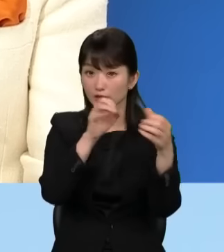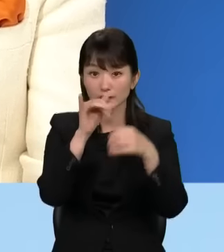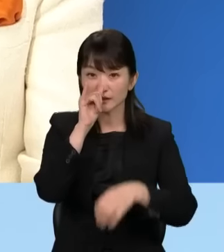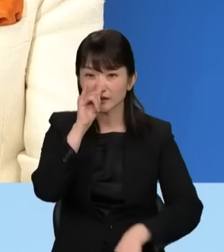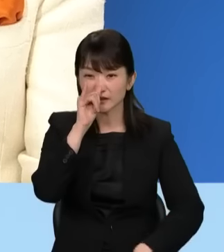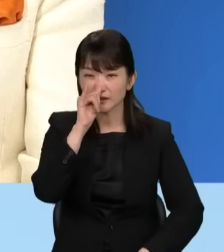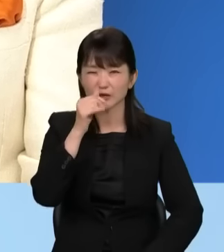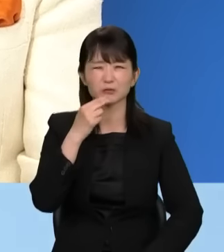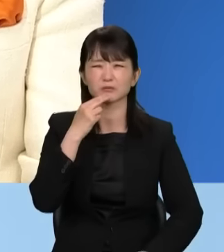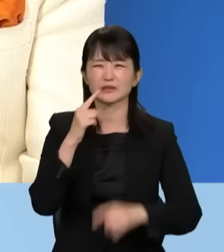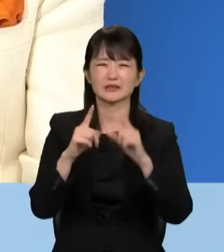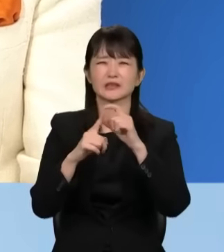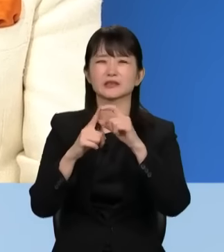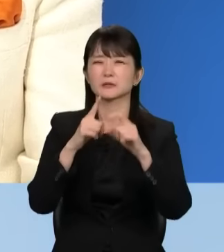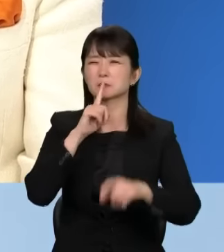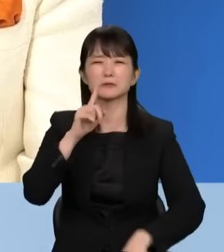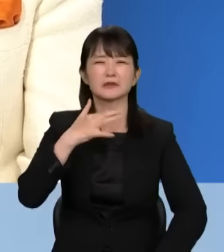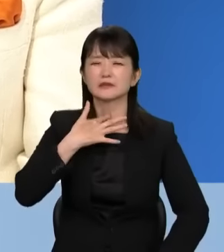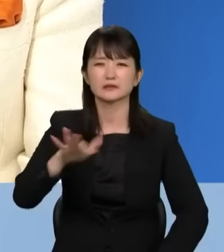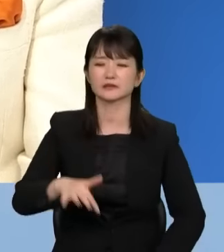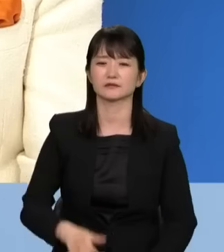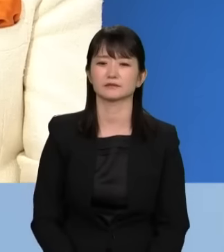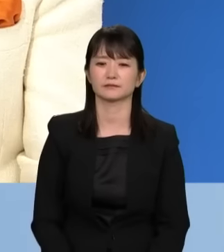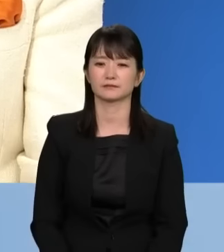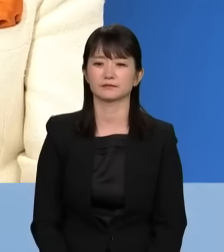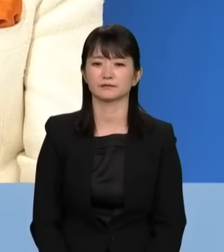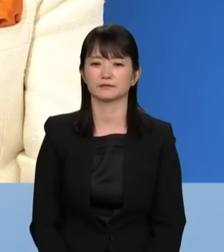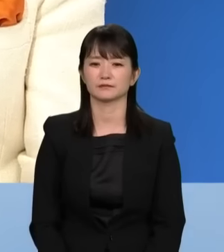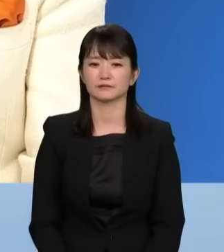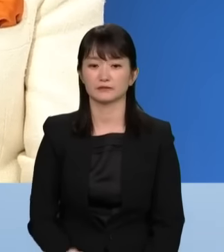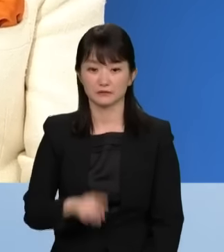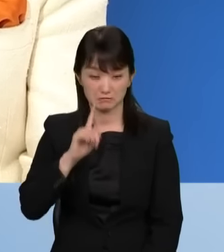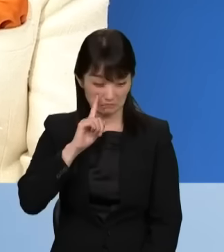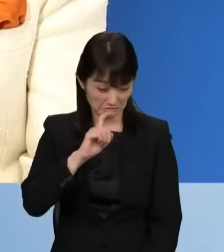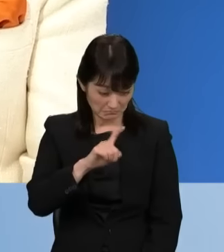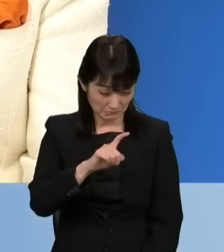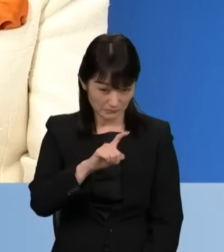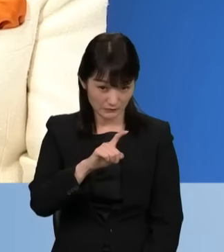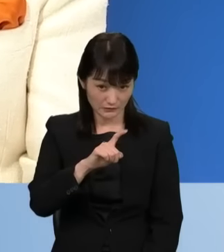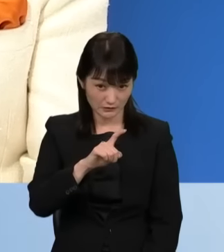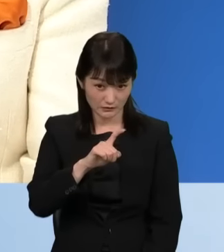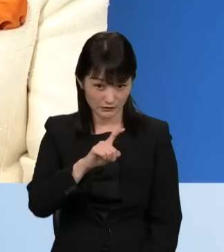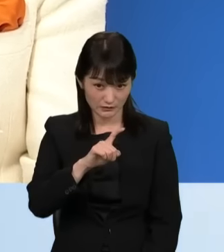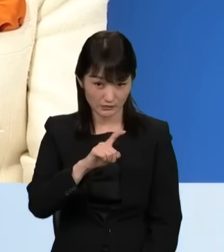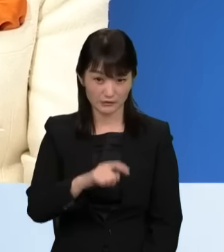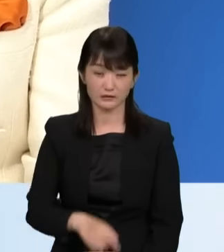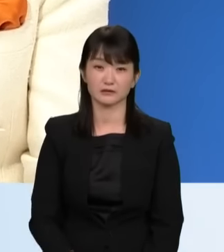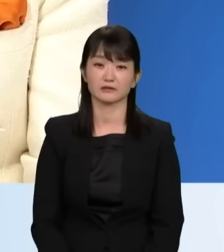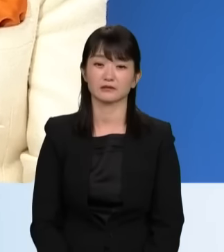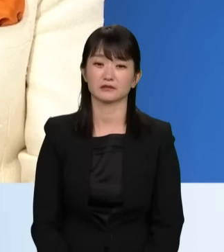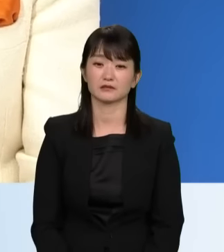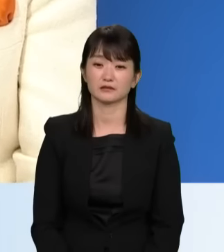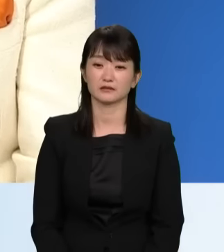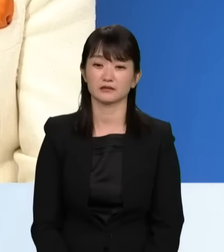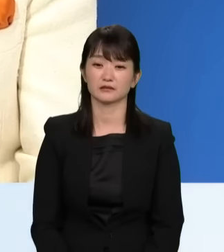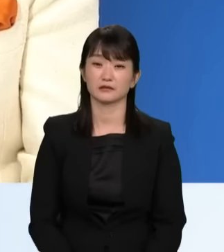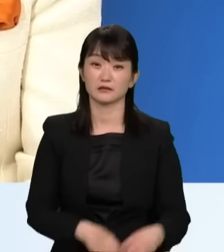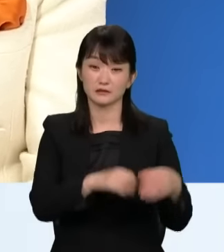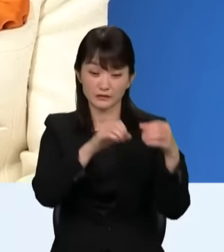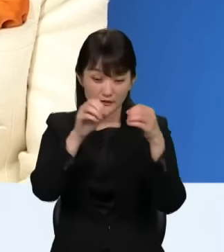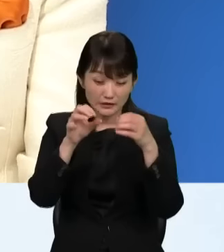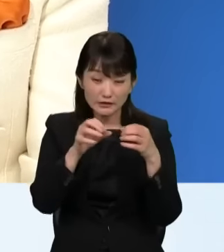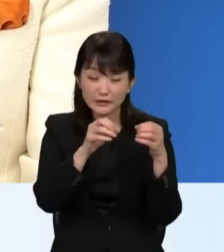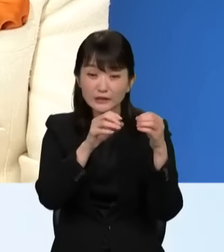그런 단어들을 직접적으로 얘기하지는 않았습니다 뭐 의혹에 대한 얘기를 하신 건가요네 대화에 대한